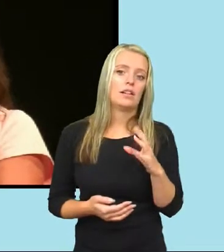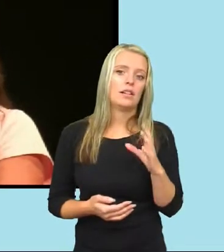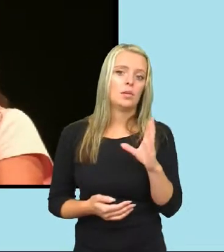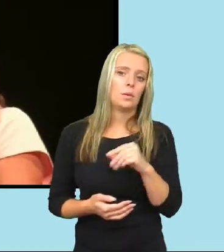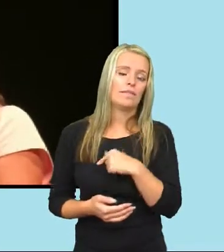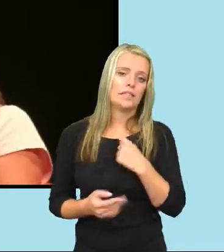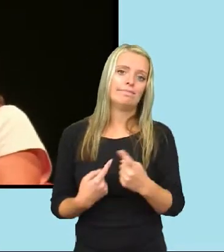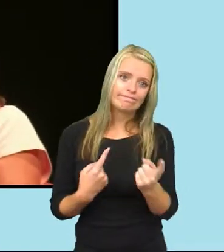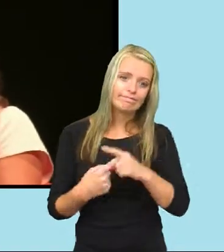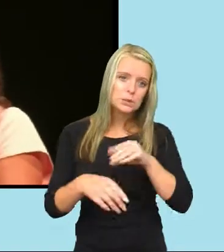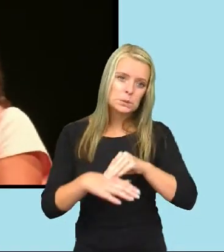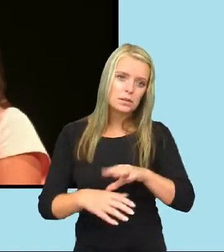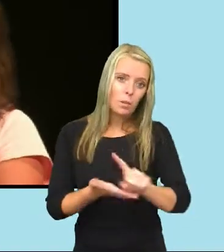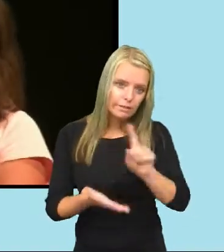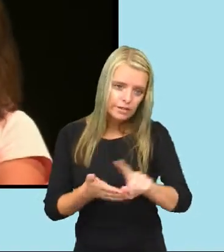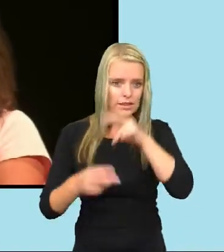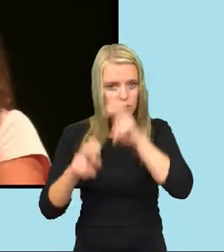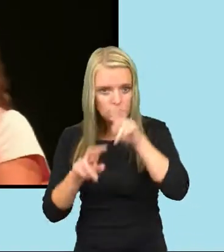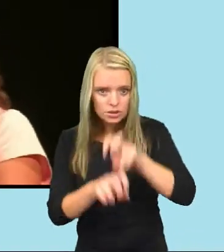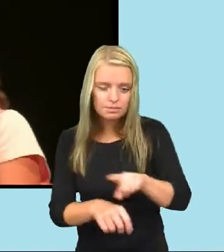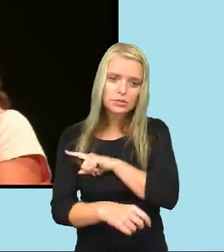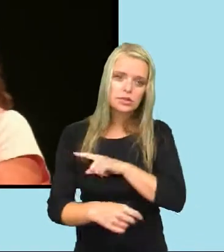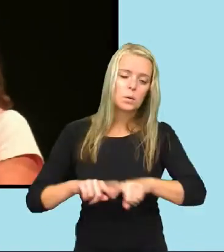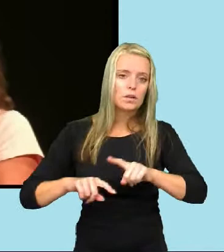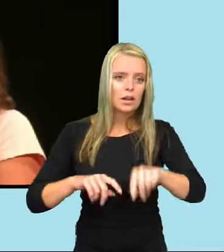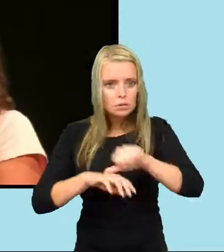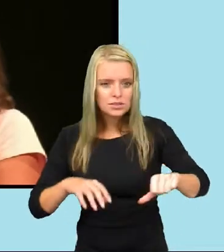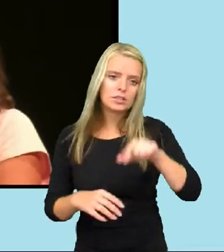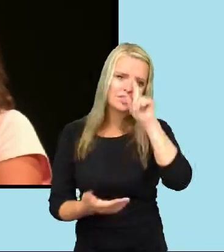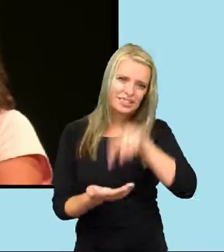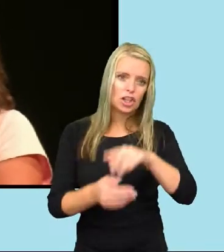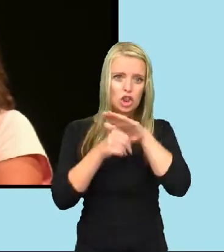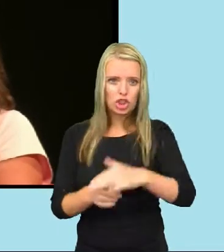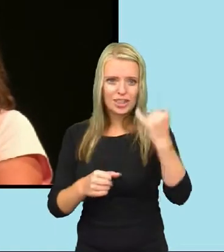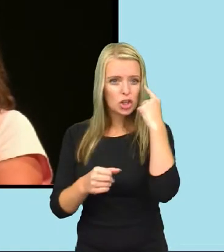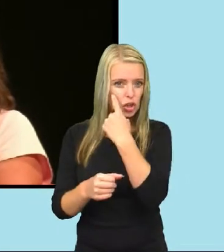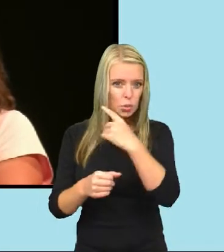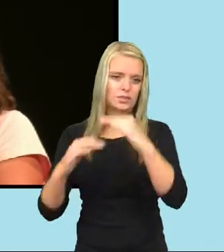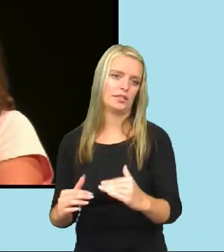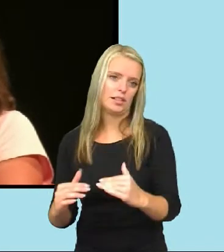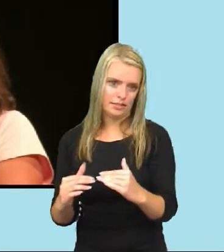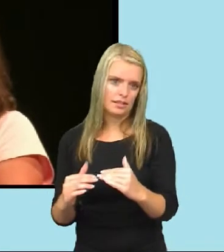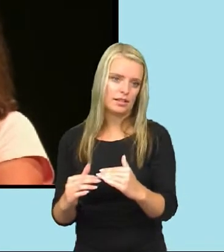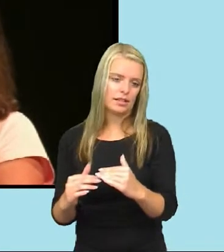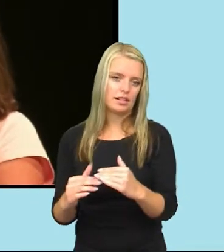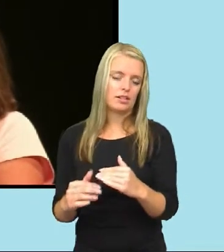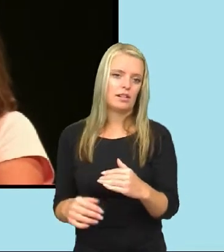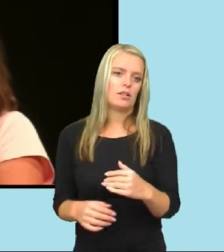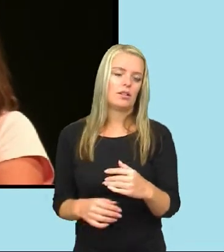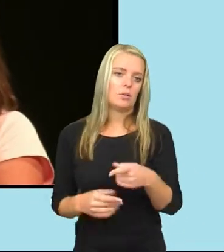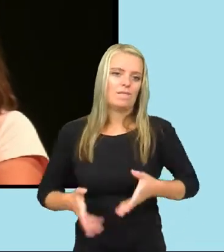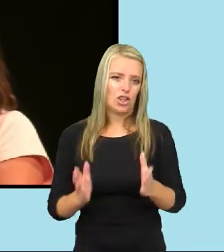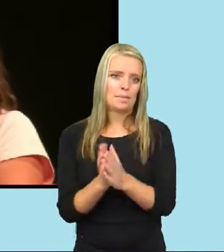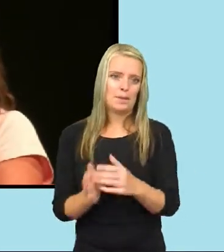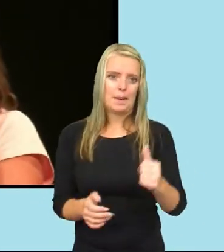sjukhussvängen med mycket undersökningar och operationer för att försöka få ner trycket i ögonen. Då. Hon föddes även med en bakre gomspalt. Så